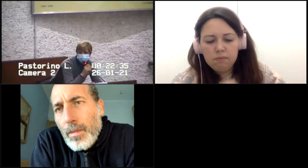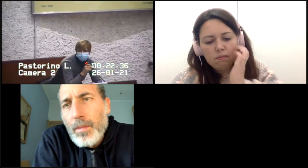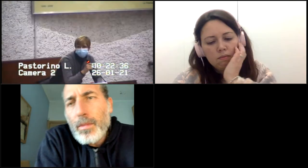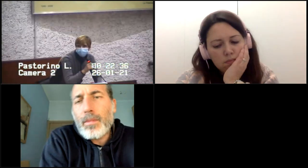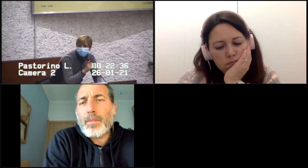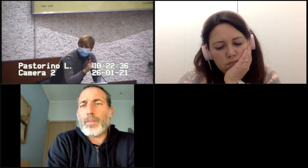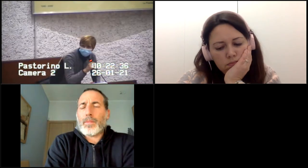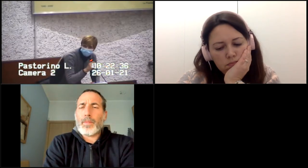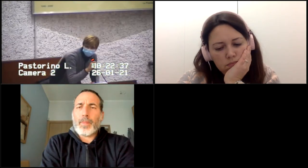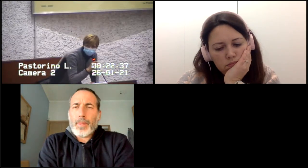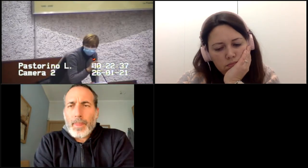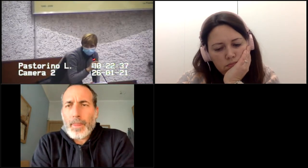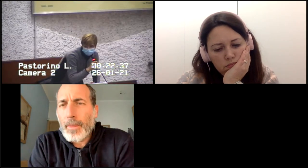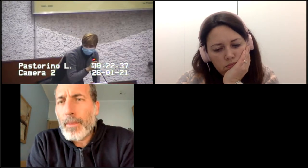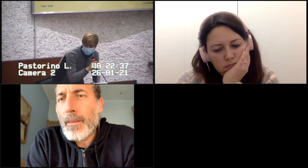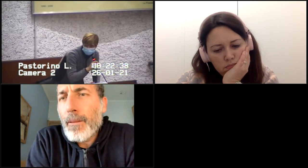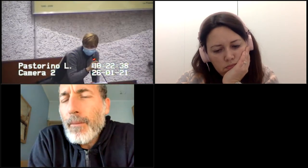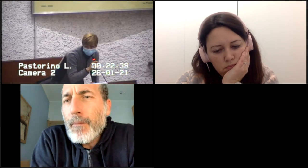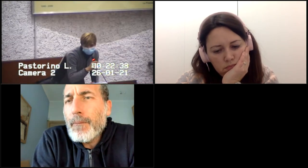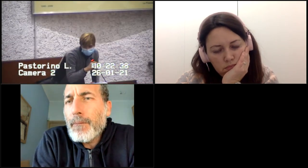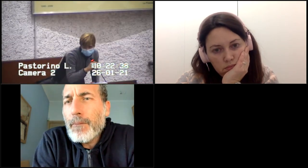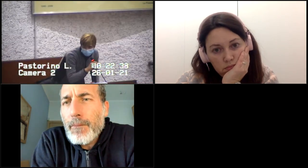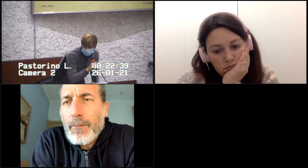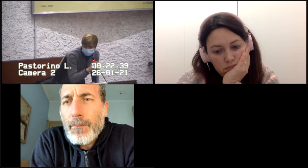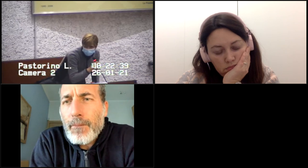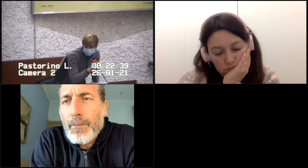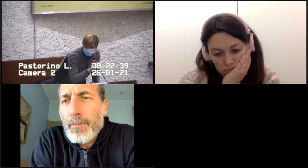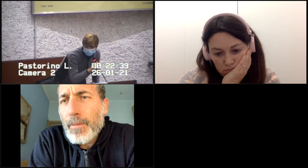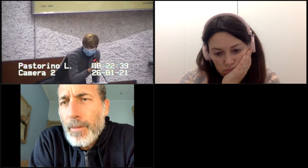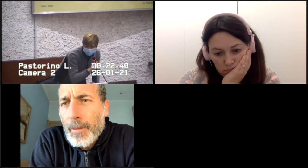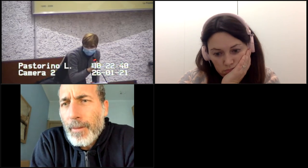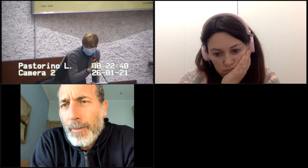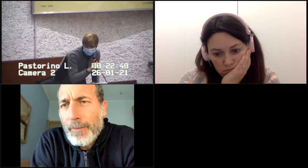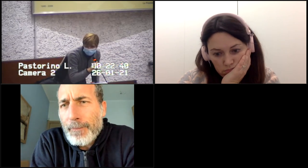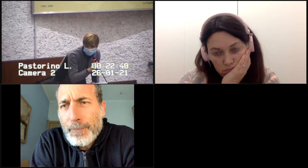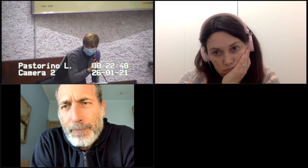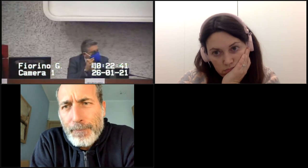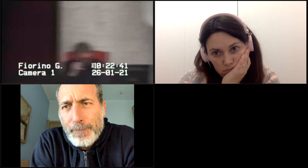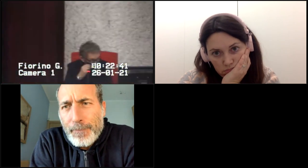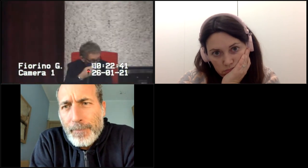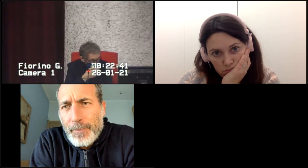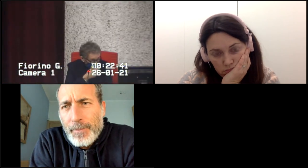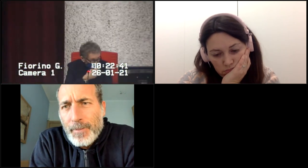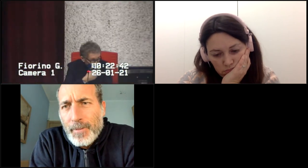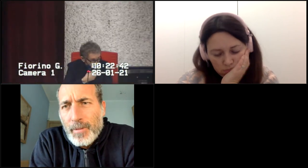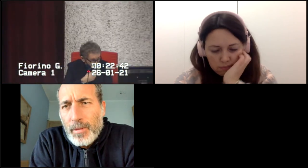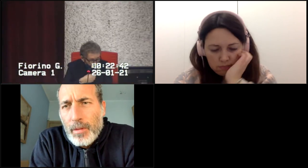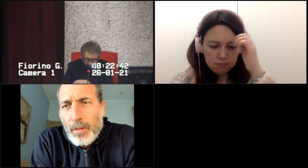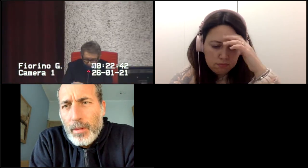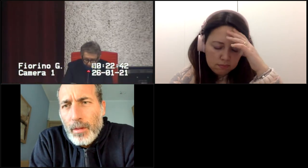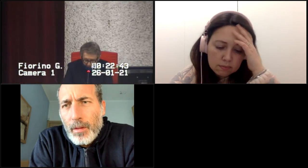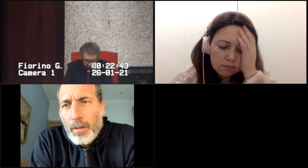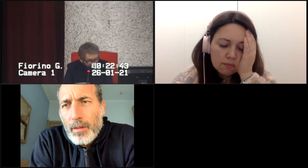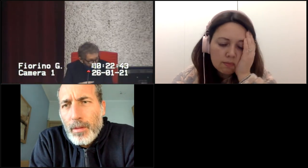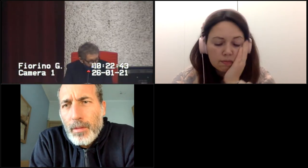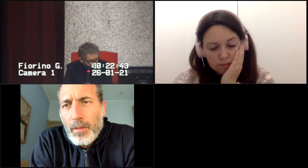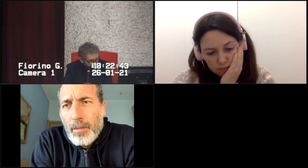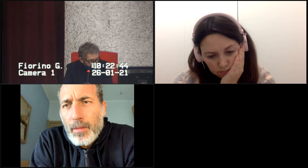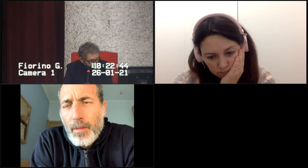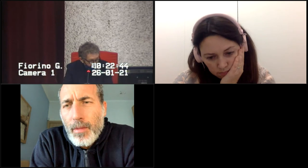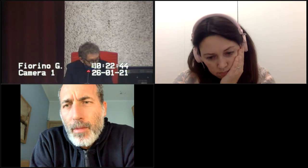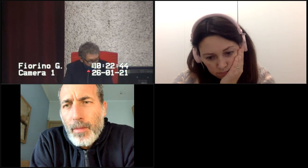Mi scusi, intanto la ringrazio della spiegazione e se ho scavalcato il presidente Fiorino... L'ha